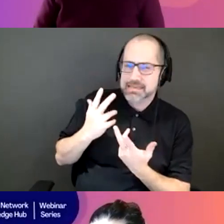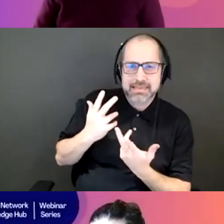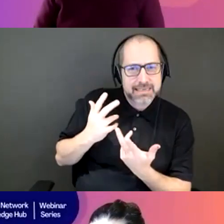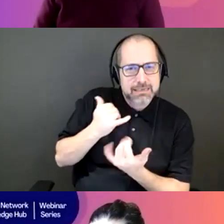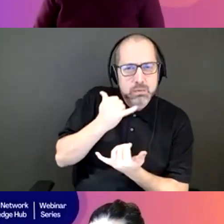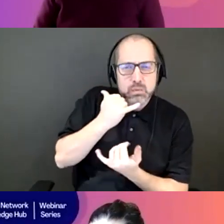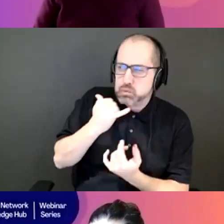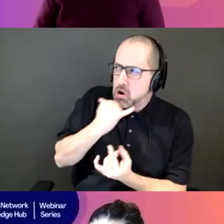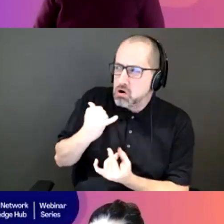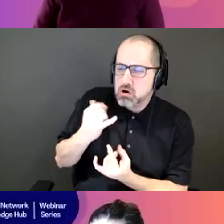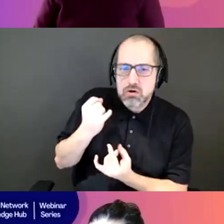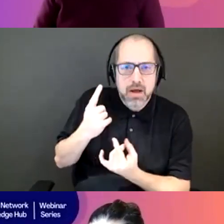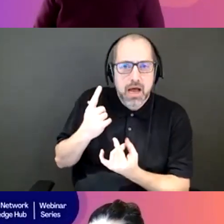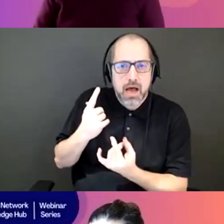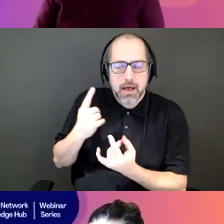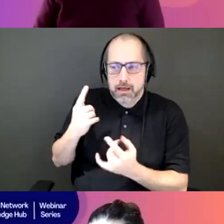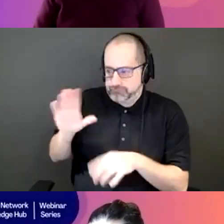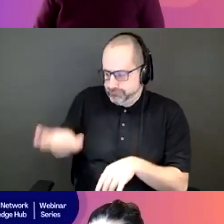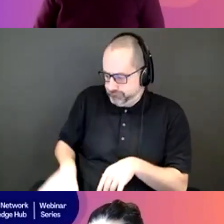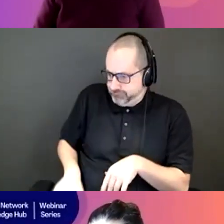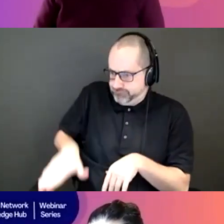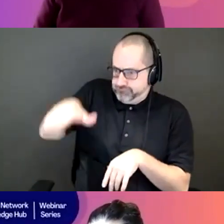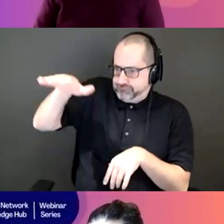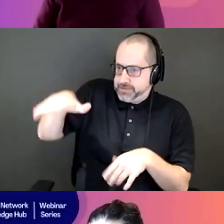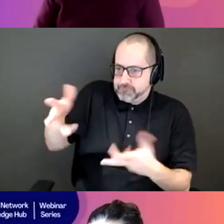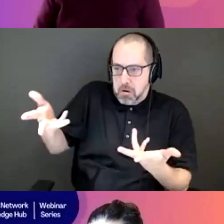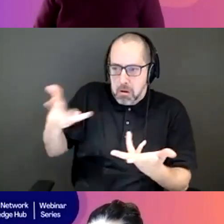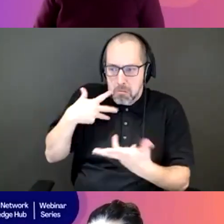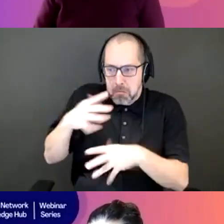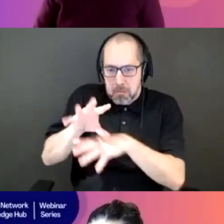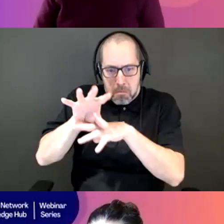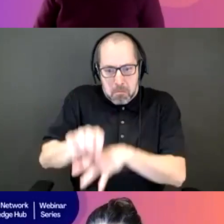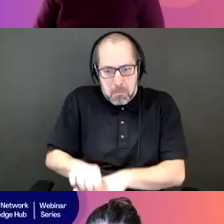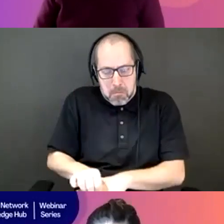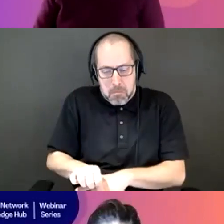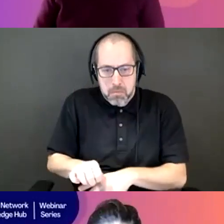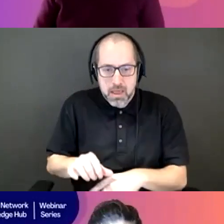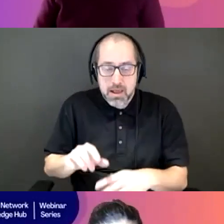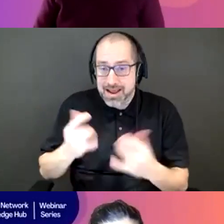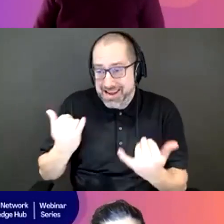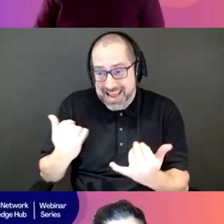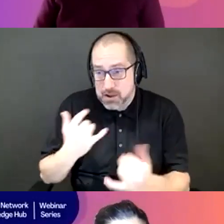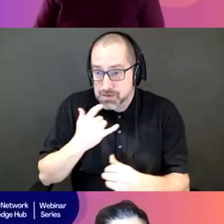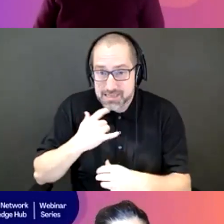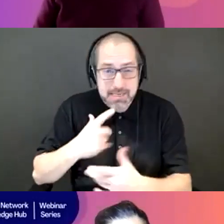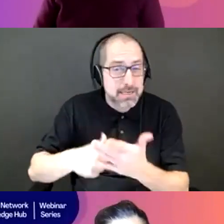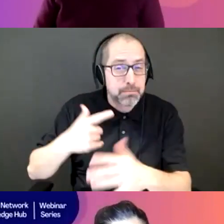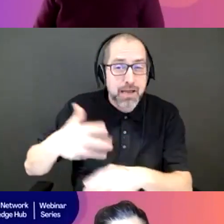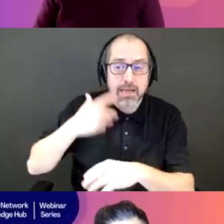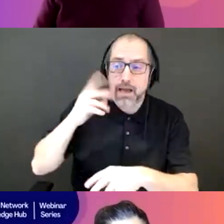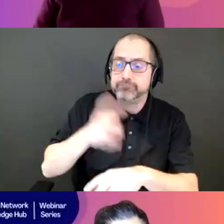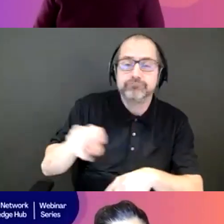que ce n'était pas donc bien mais c'était normalisé chez moi donc je n'y pensais pas trop et